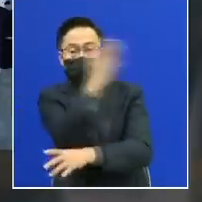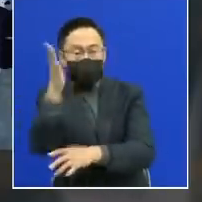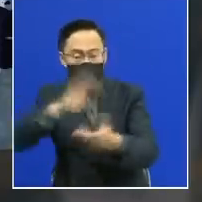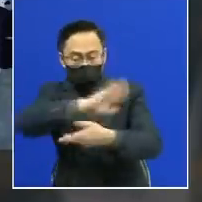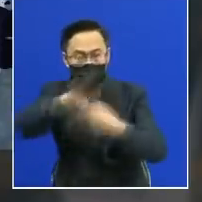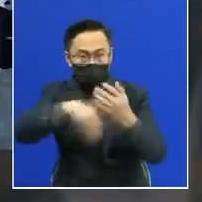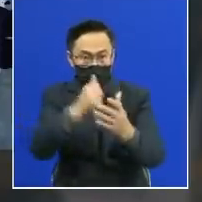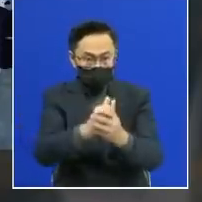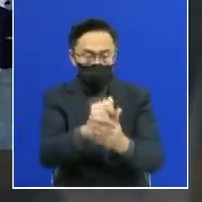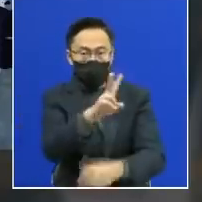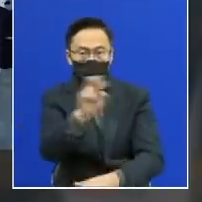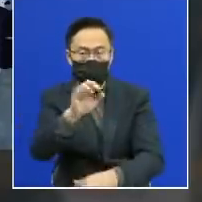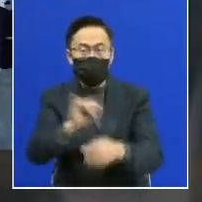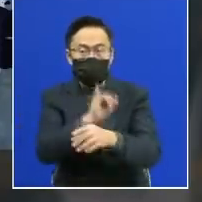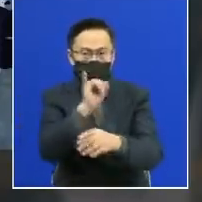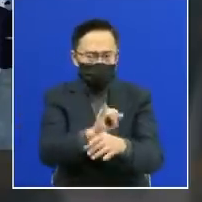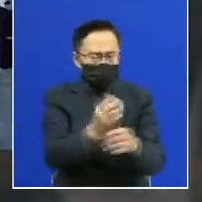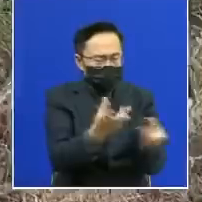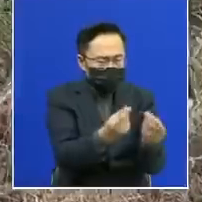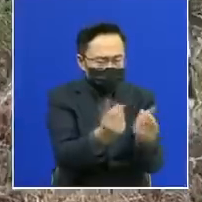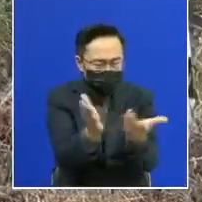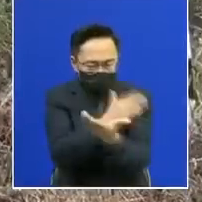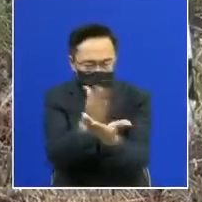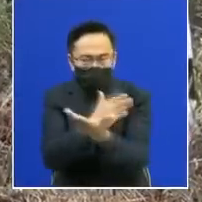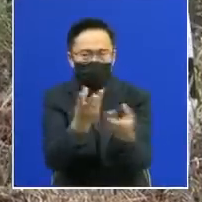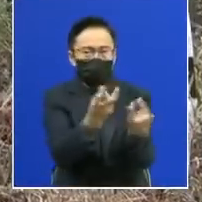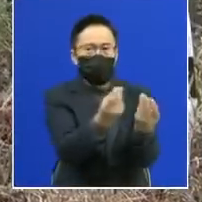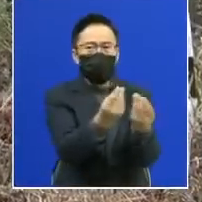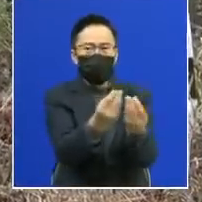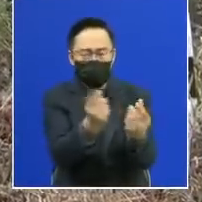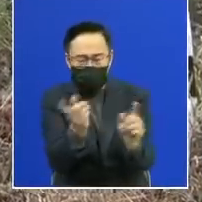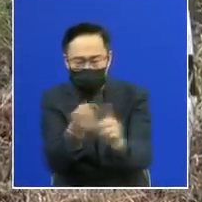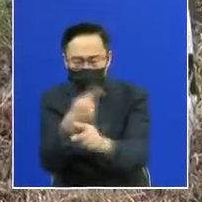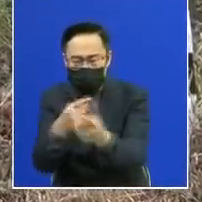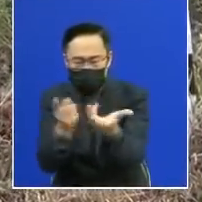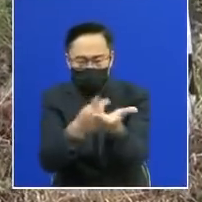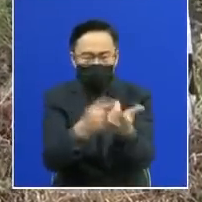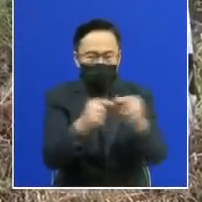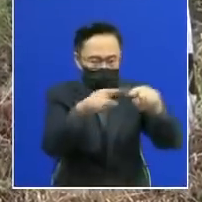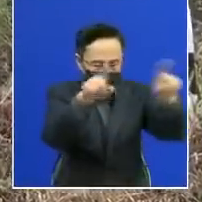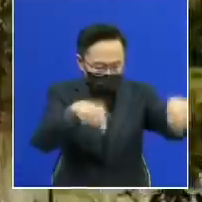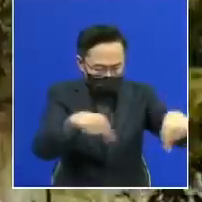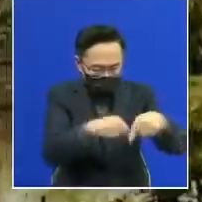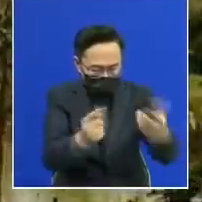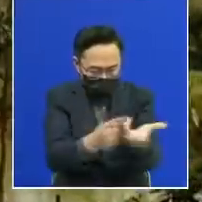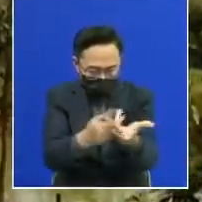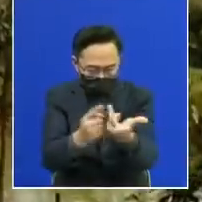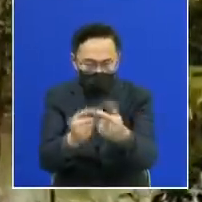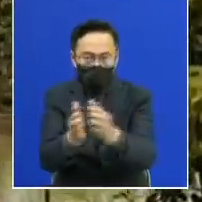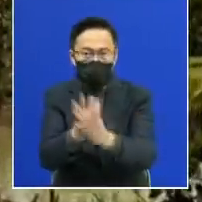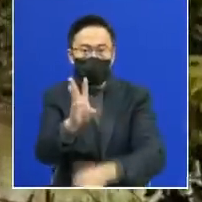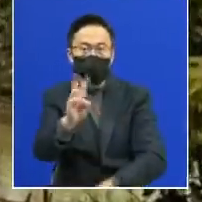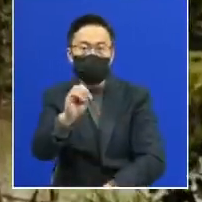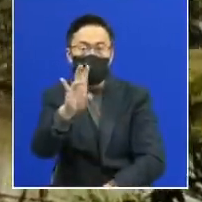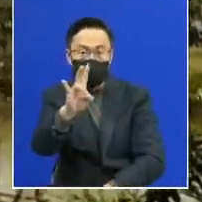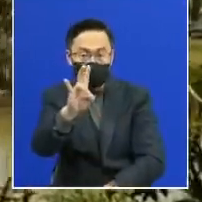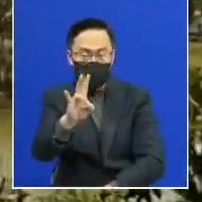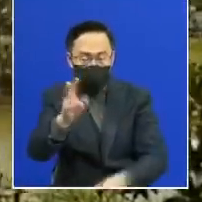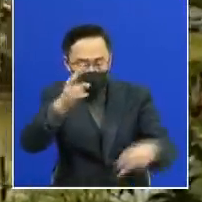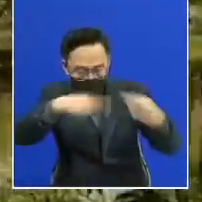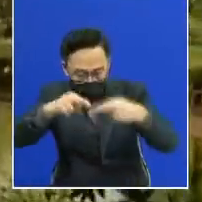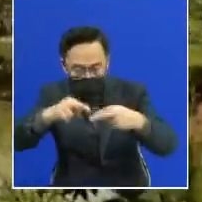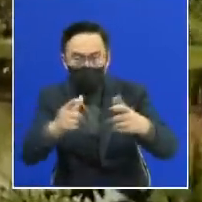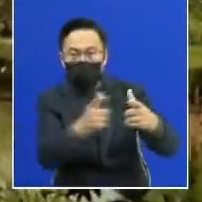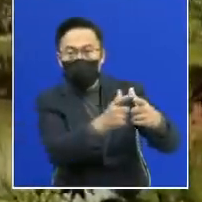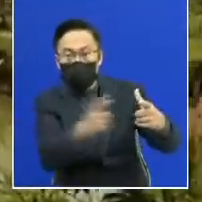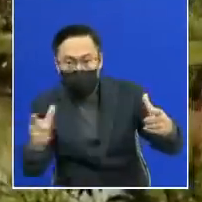จาก67แปลงเนี่ยตรวจสอบ10แปลงพบว่า200ไร่นะอยู่ในเขตป่าสงวน